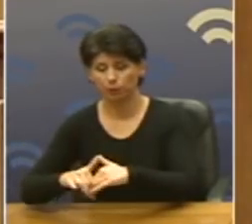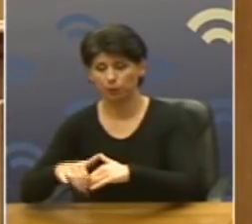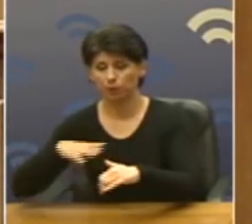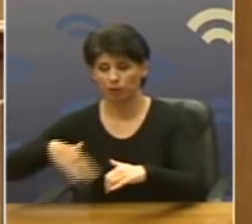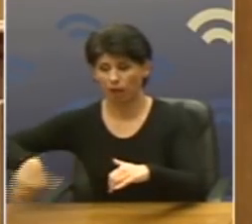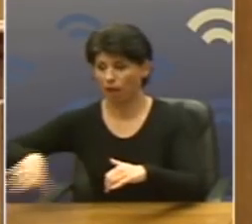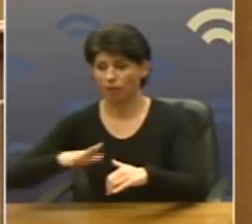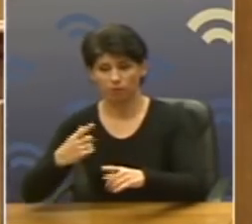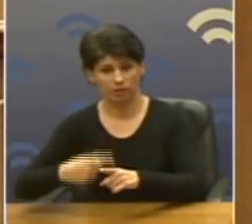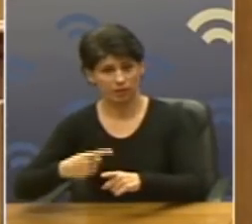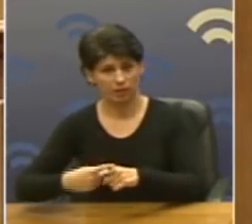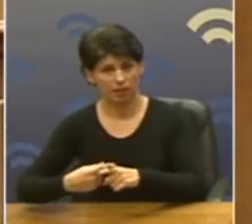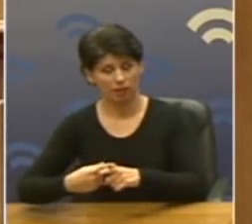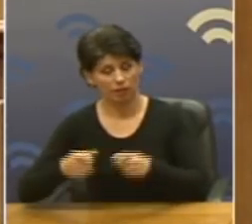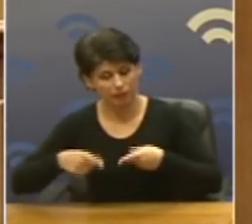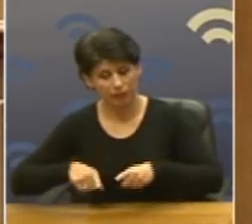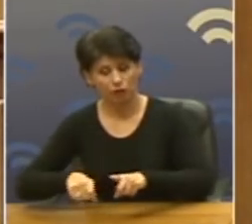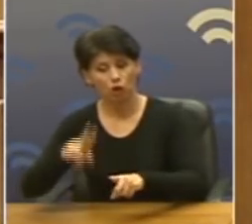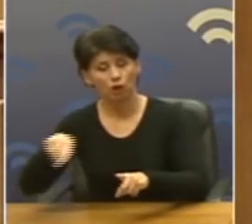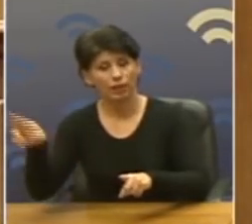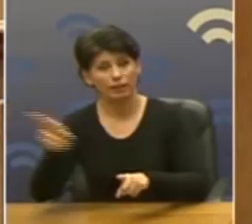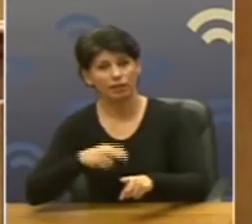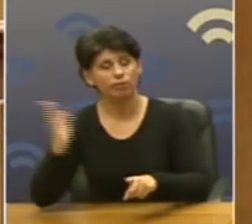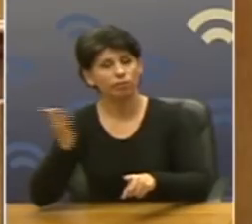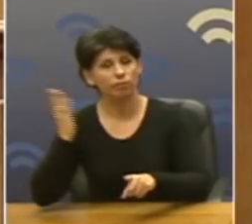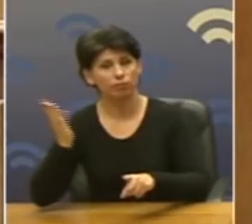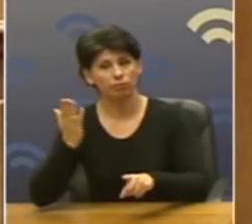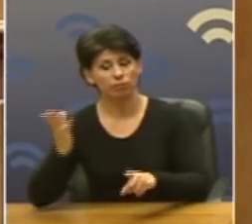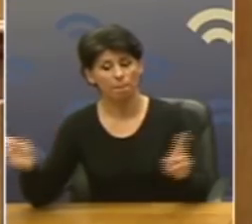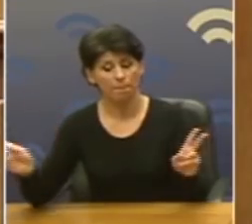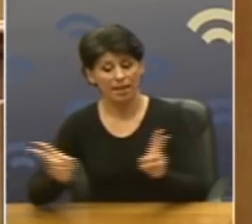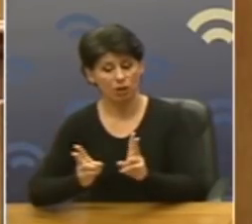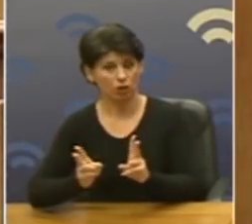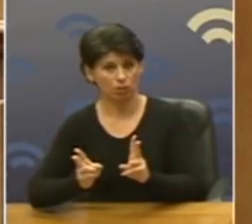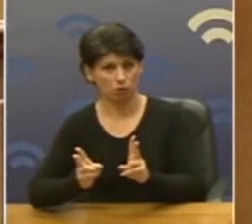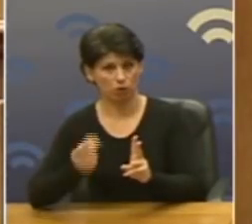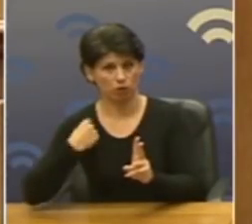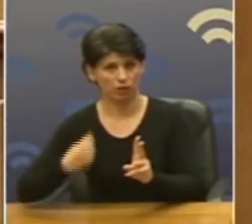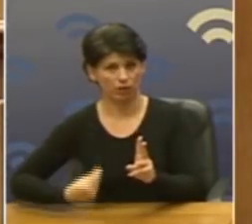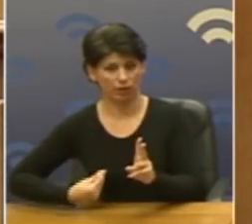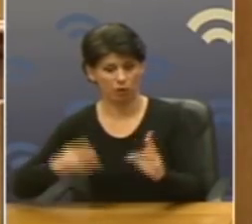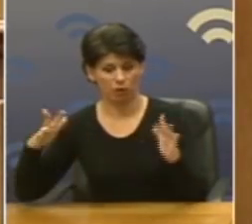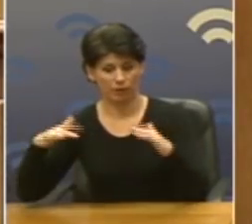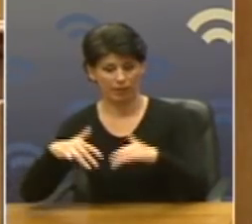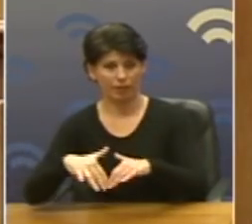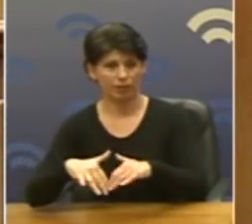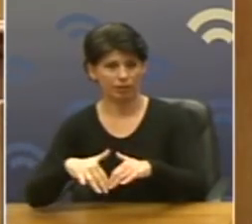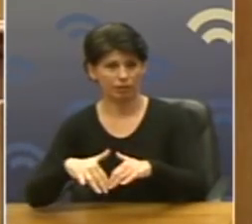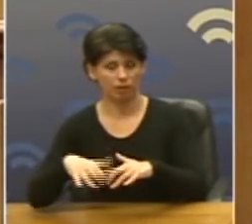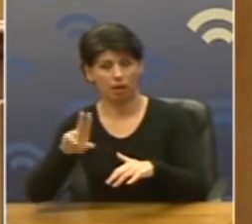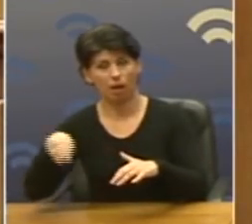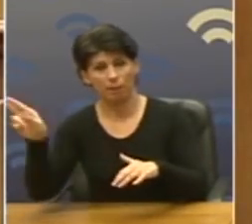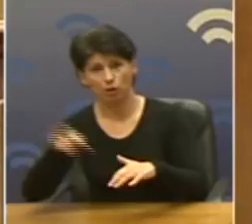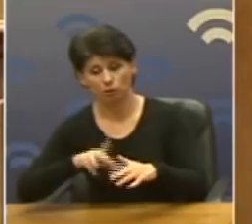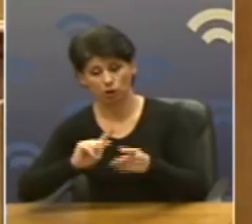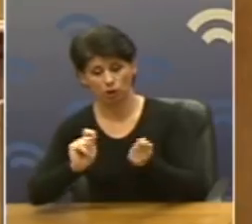στη χώρα μας με ταυτόχρονη κατάργηση των όποιων περιορισμών στις δημόσιες συναθρήσεις. Απορρίψατε